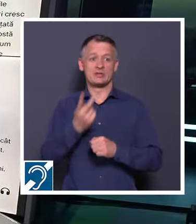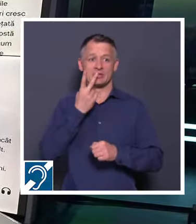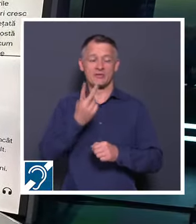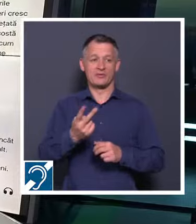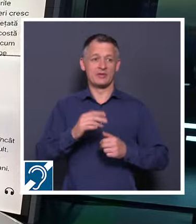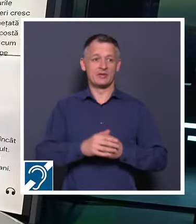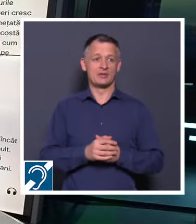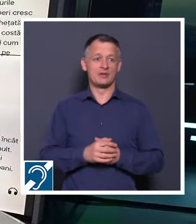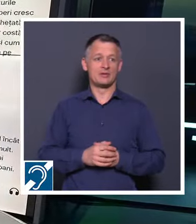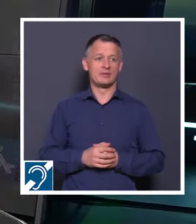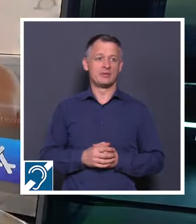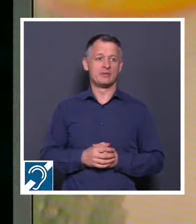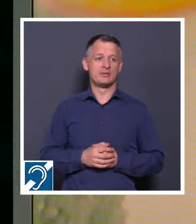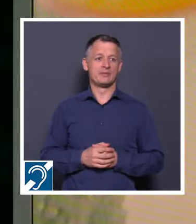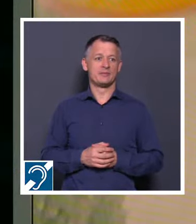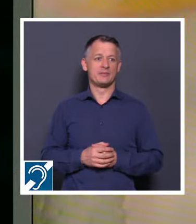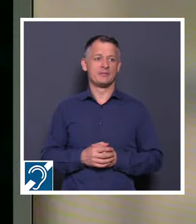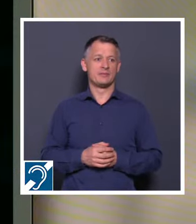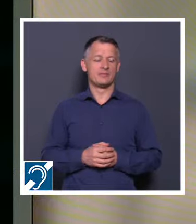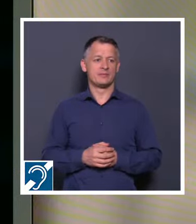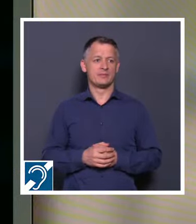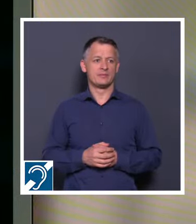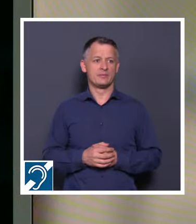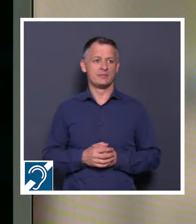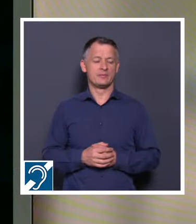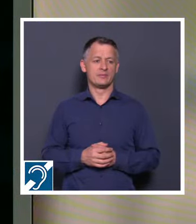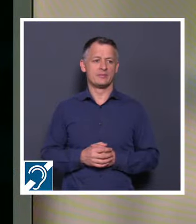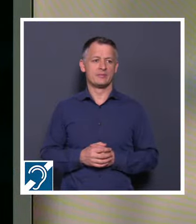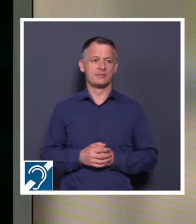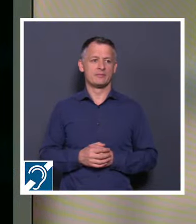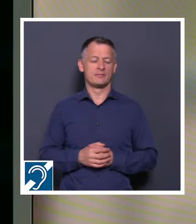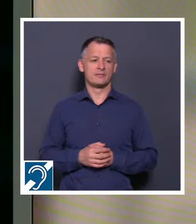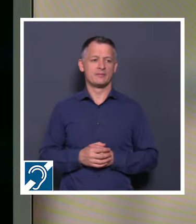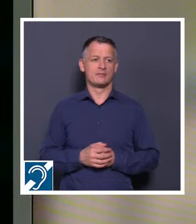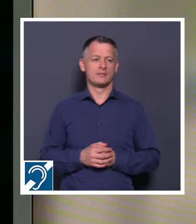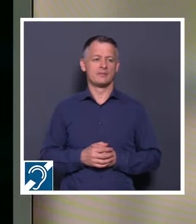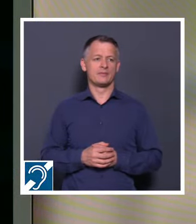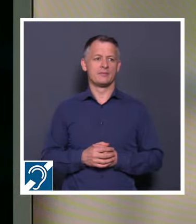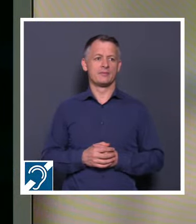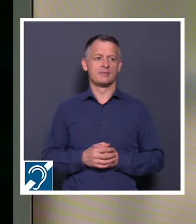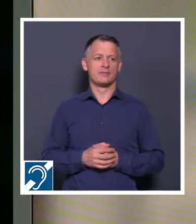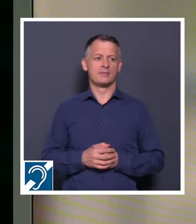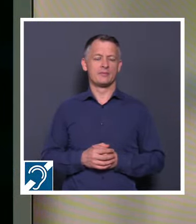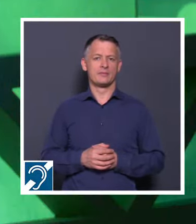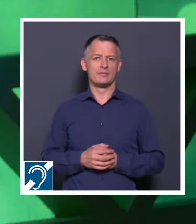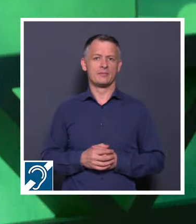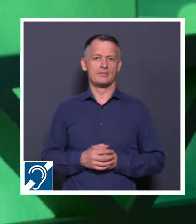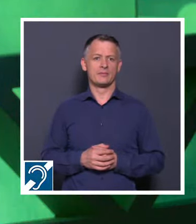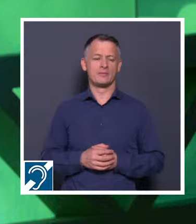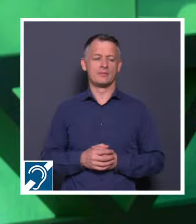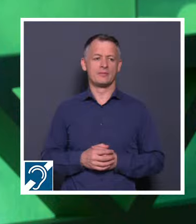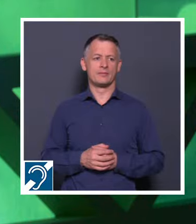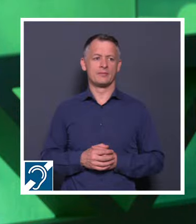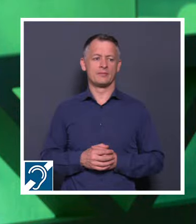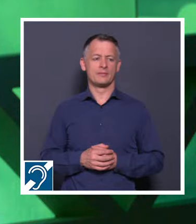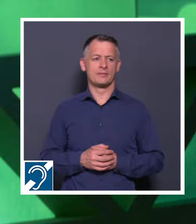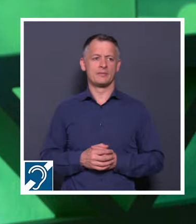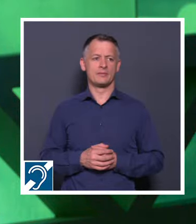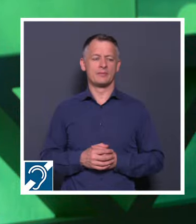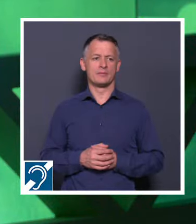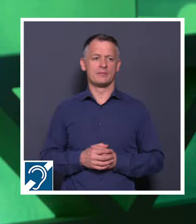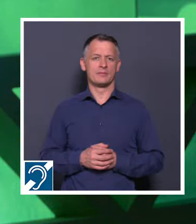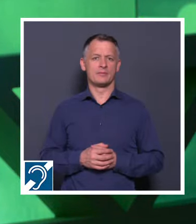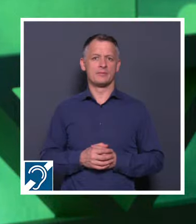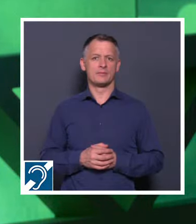am făcut și ora trecută acest experiment și ai văzut cum lucrurile evoluează pe măsură ce îi dai și un prompt diferit. Acum i-am spus să